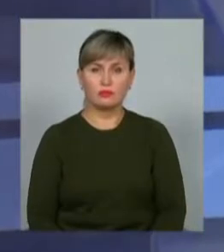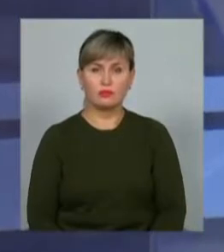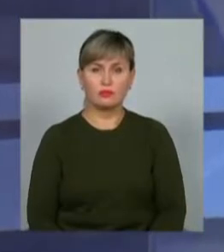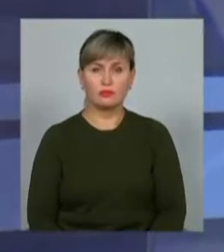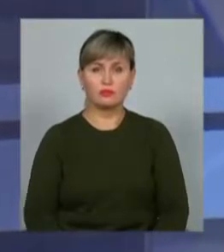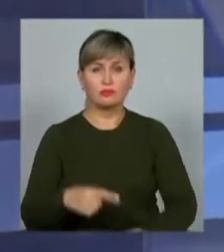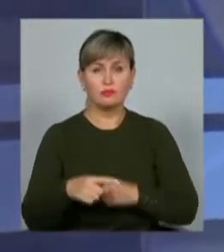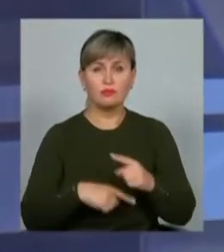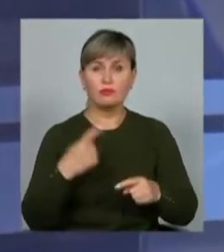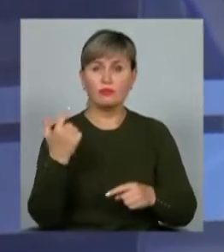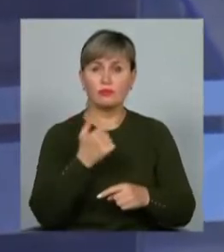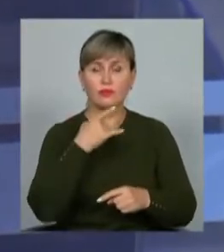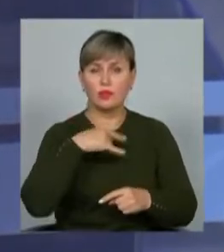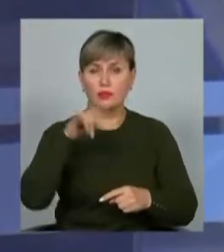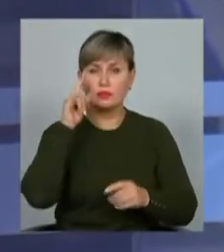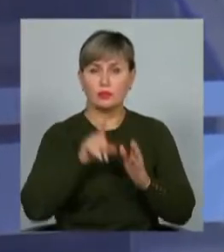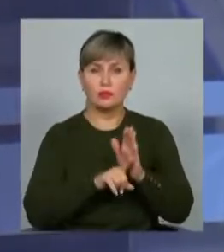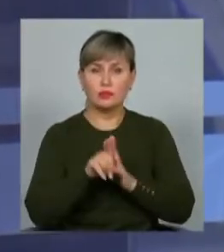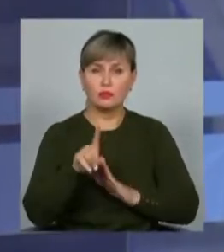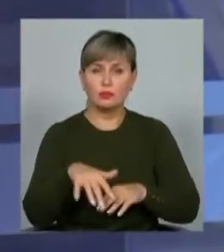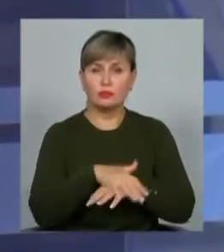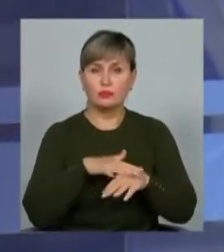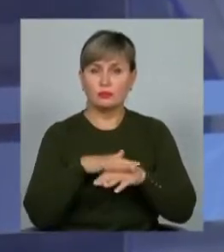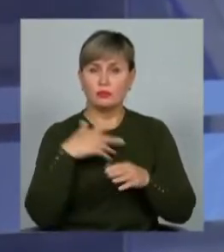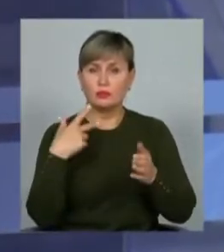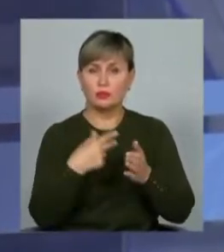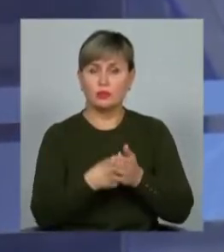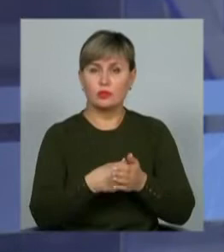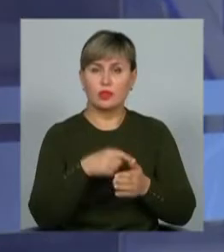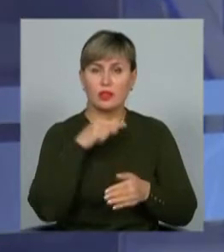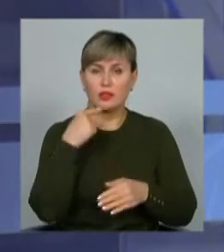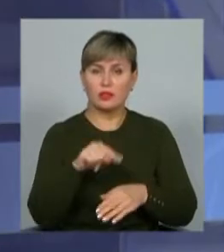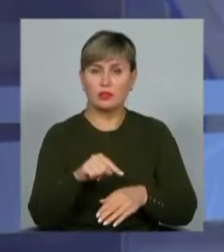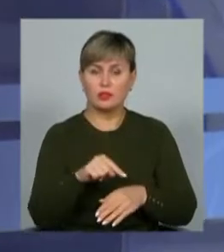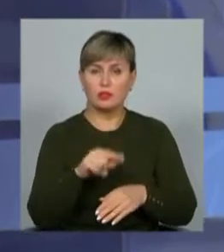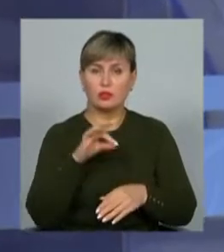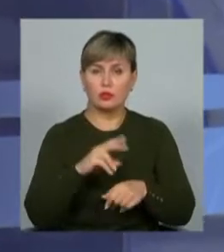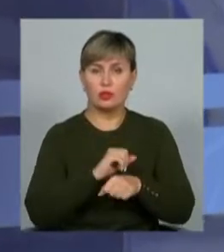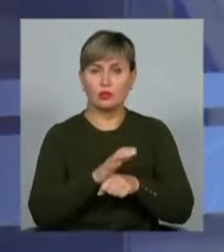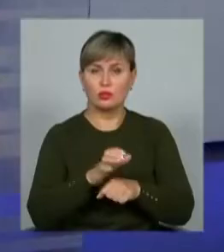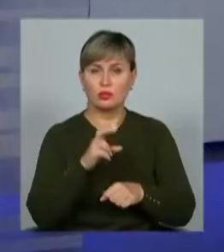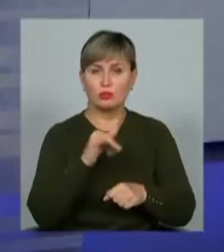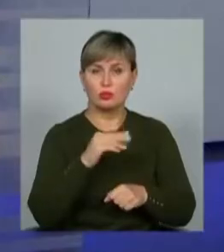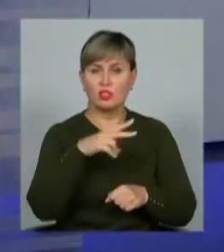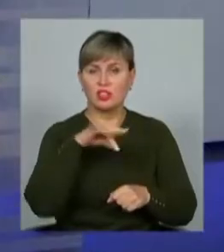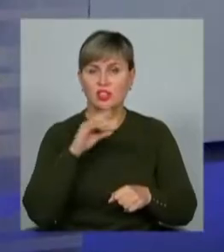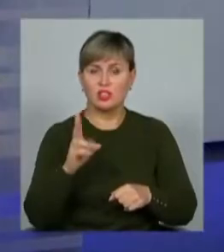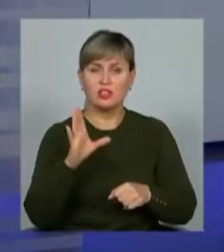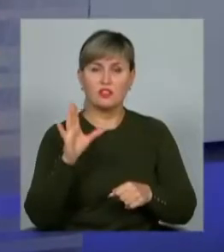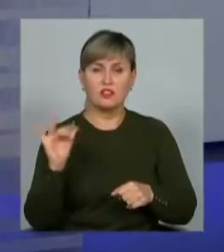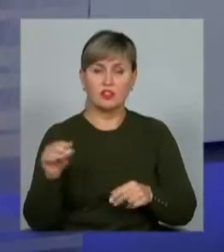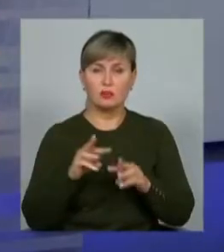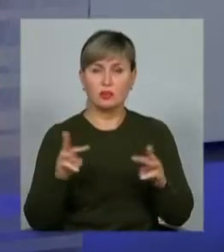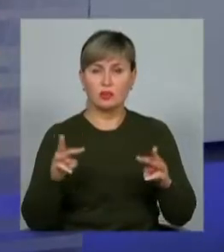Ровно через неделю казахстанцев начнут массово прививать российским препаратом от коронавируса «Спутник Ви». В Минздраве